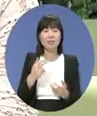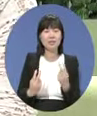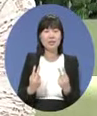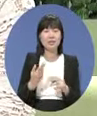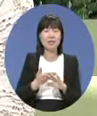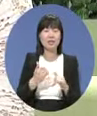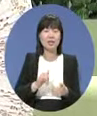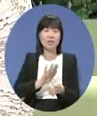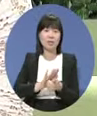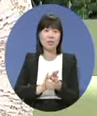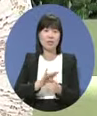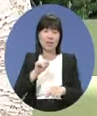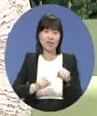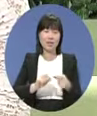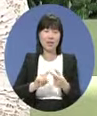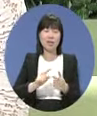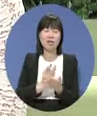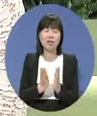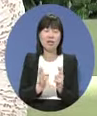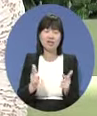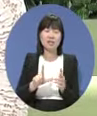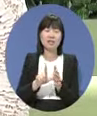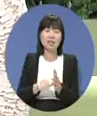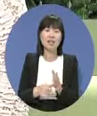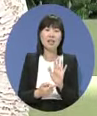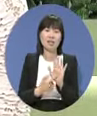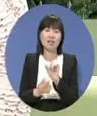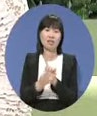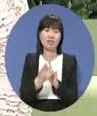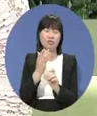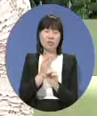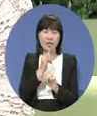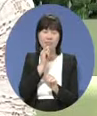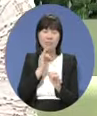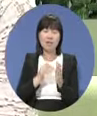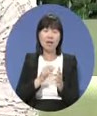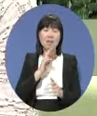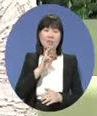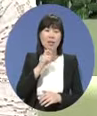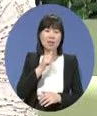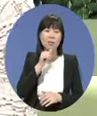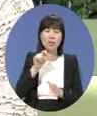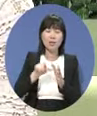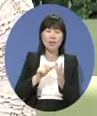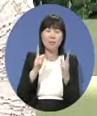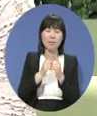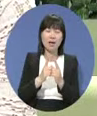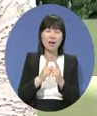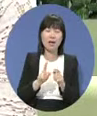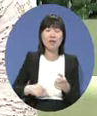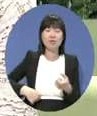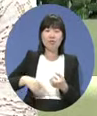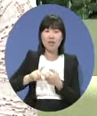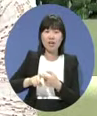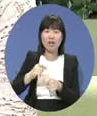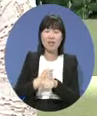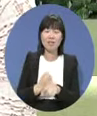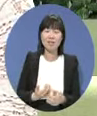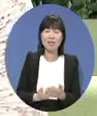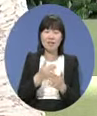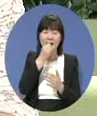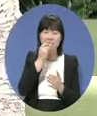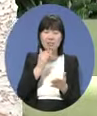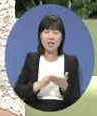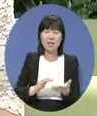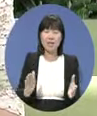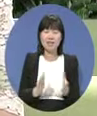다른 사람을 돕는 행동 이런 것들도 이때 서서히 이제 나타나기 시작하고요. 이제 만 5세가 되어지면은 우정이라는 것이 발달돼요. 그래서